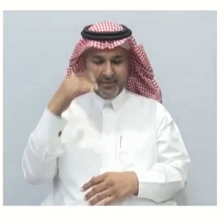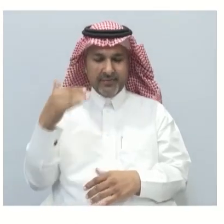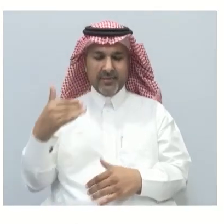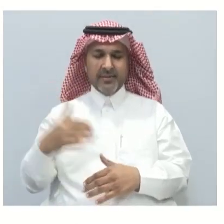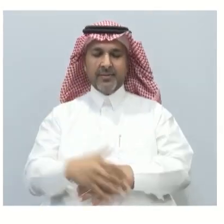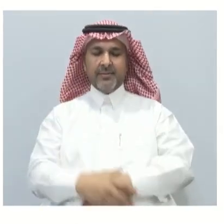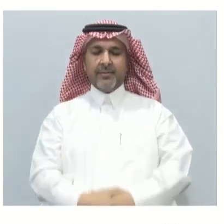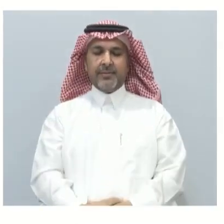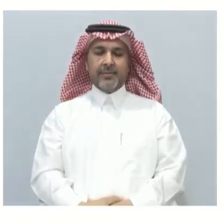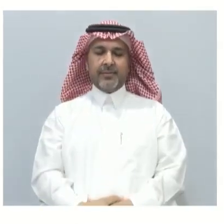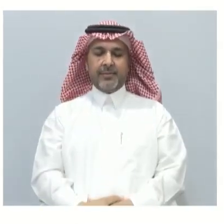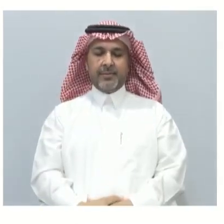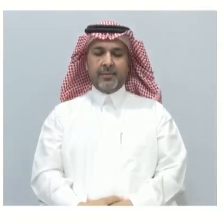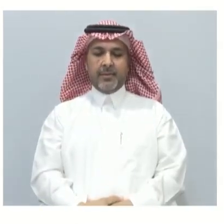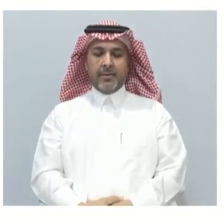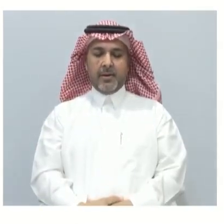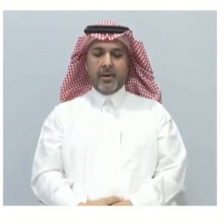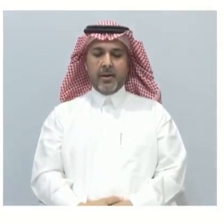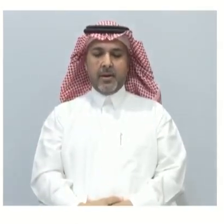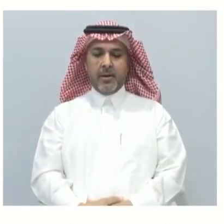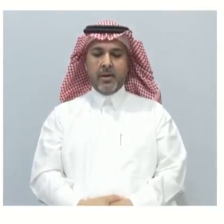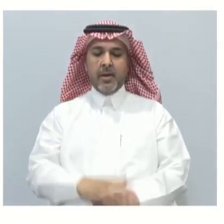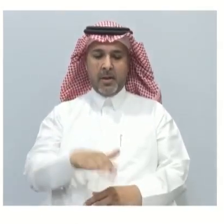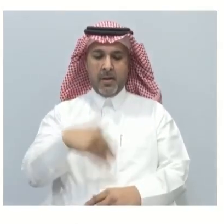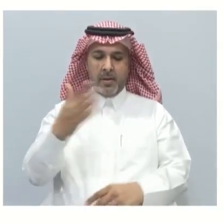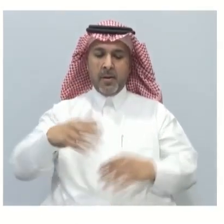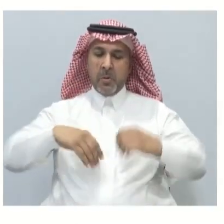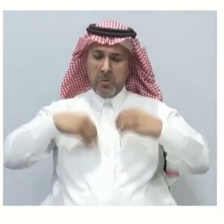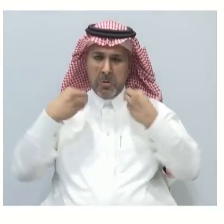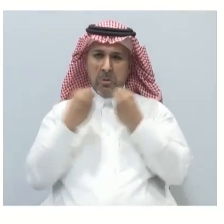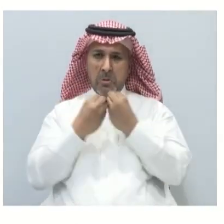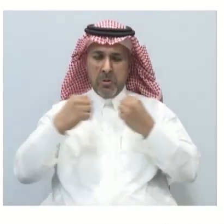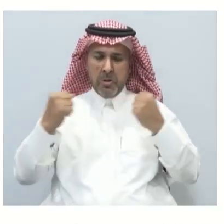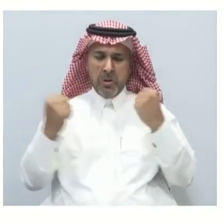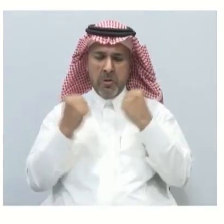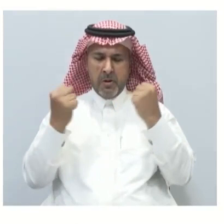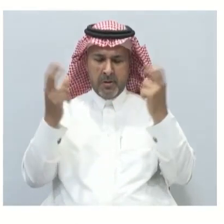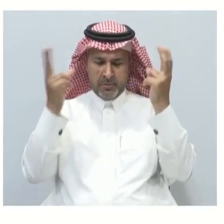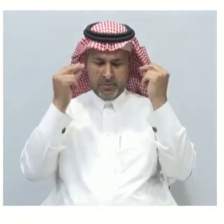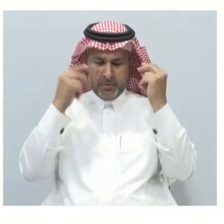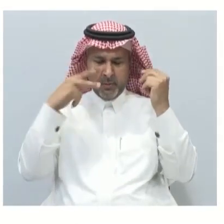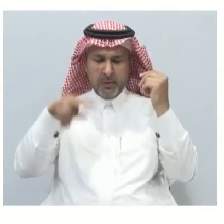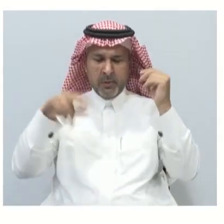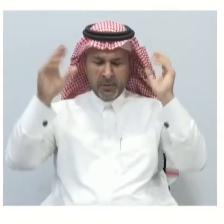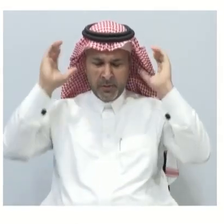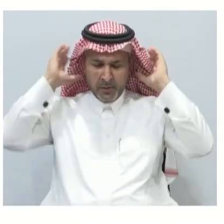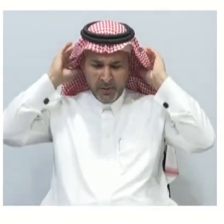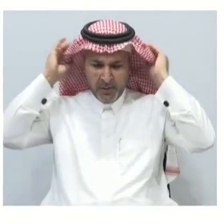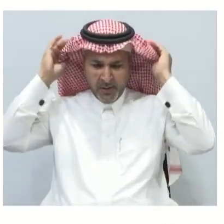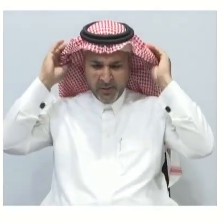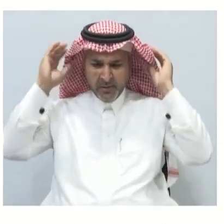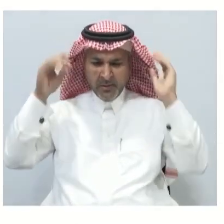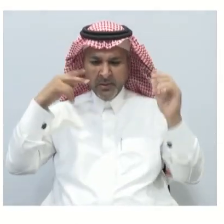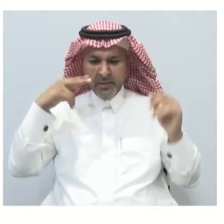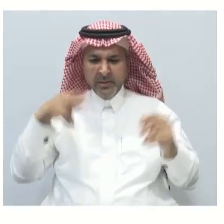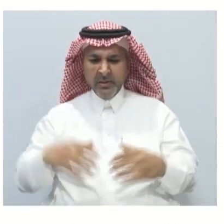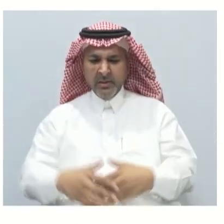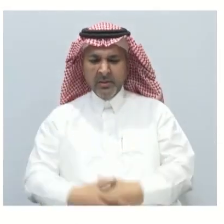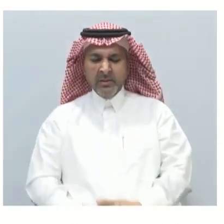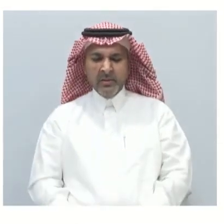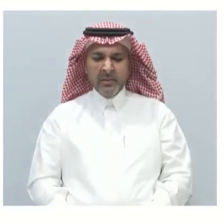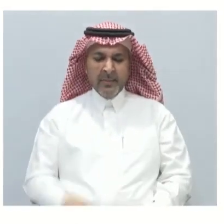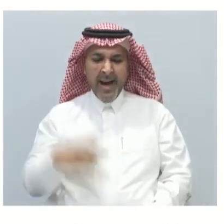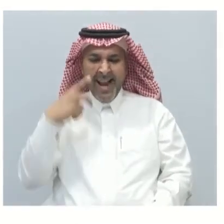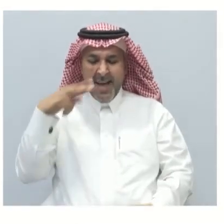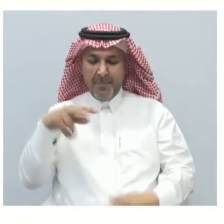نعرف اي قوه له هذه القوه هنحتاجها لما نجي نحلل الاعداد يعني في حل المسائل ناتي الان